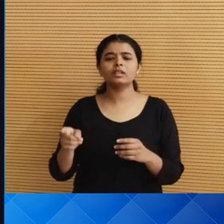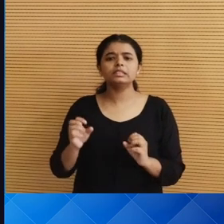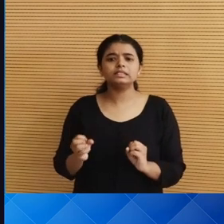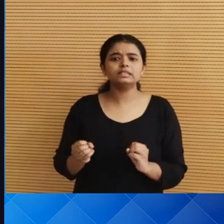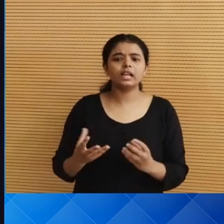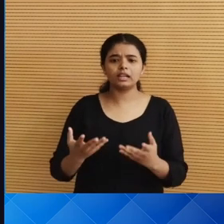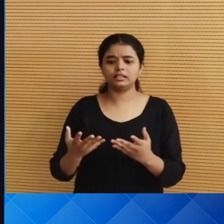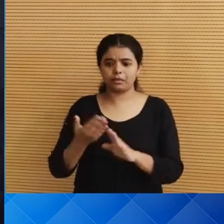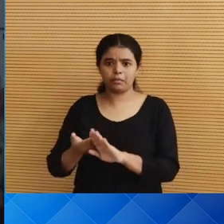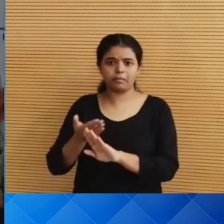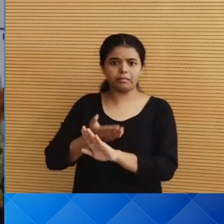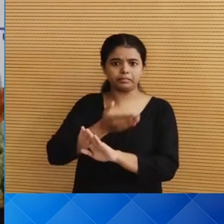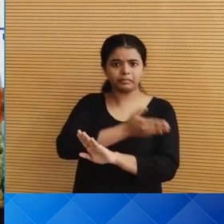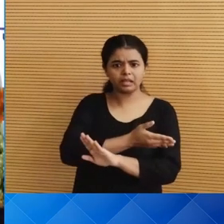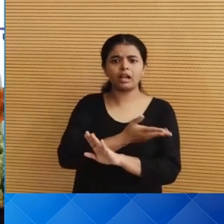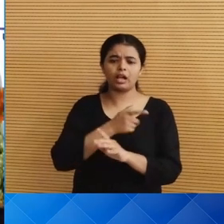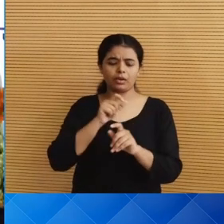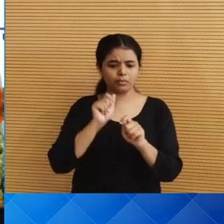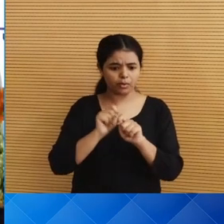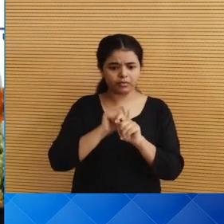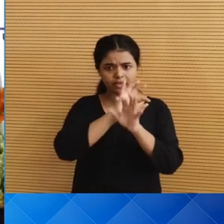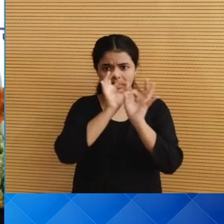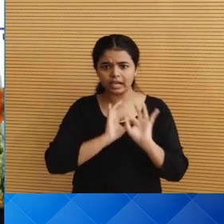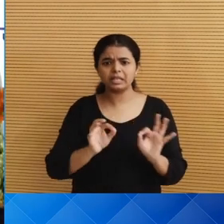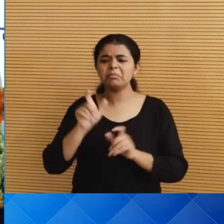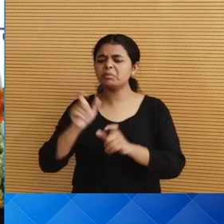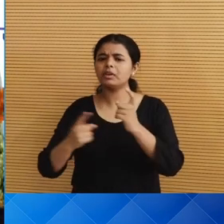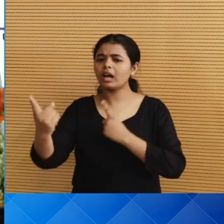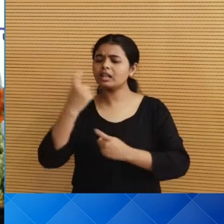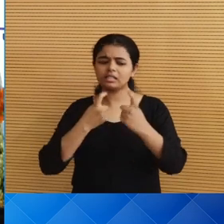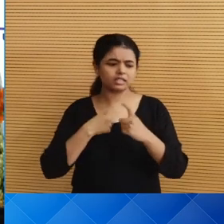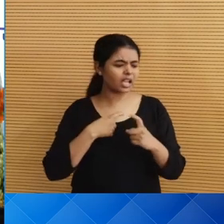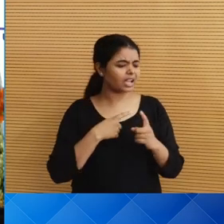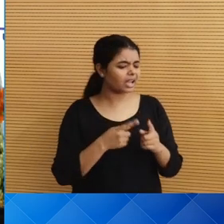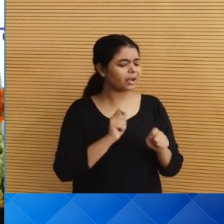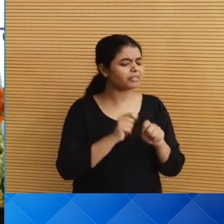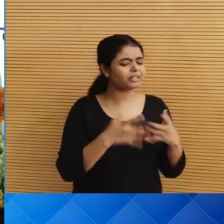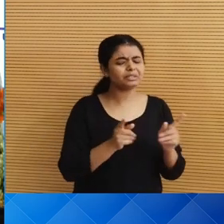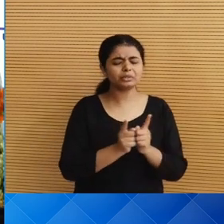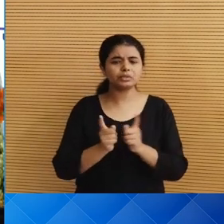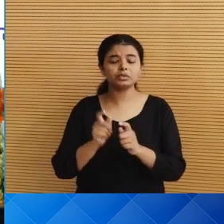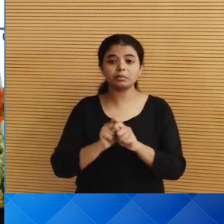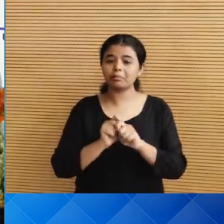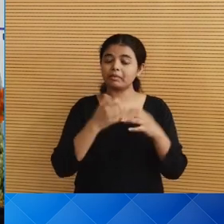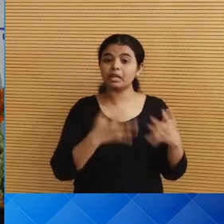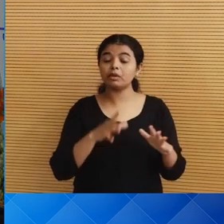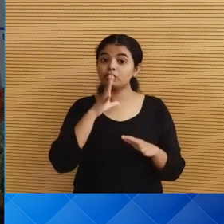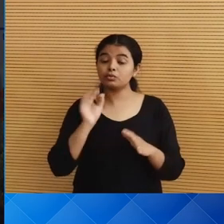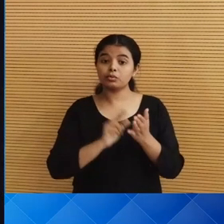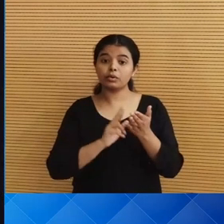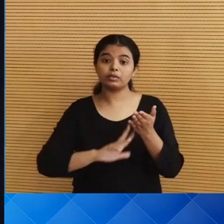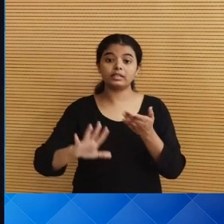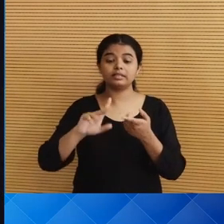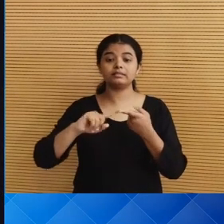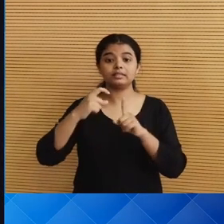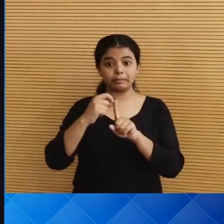है उसके लिए लोग हमें पूछते रहते हैं कि हाँ ये हो गया, ये छोटा सा काम हो गया, वो छोटा काम हो गया, लेकिन जो बड़ा काम है नेशनल करिकुलम